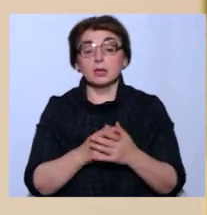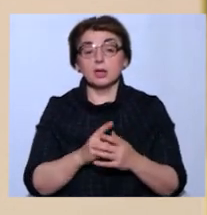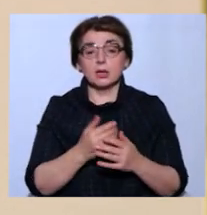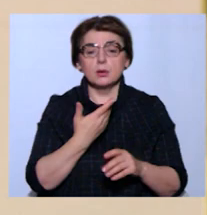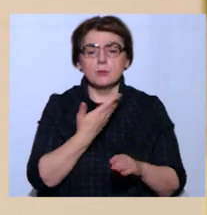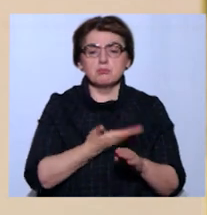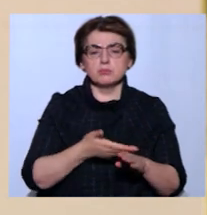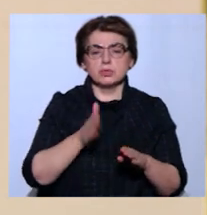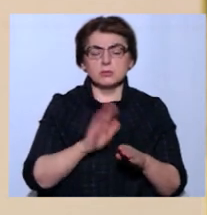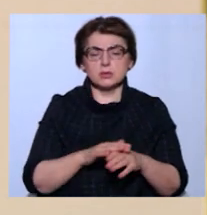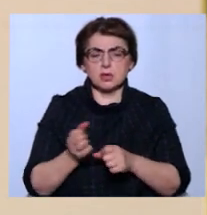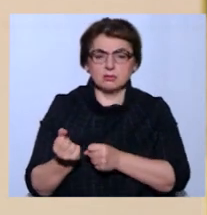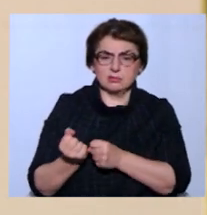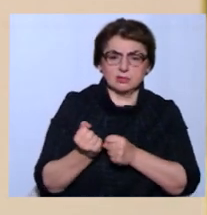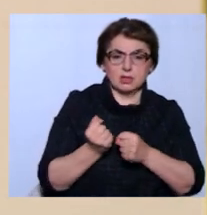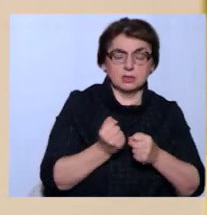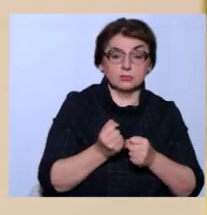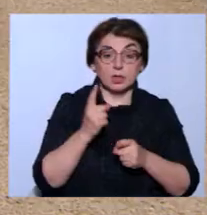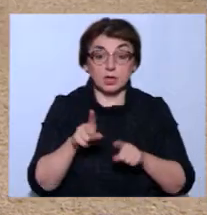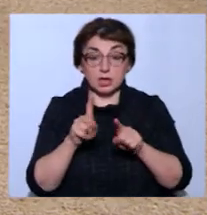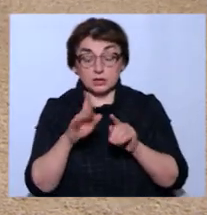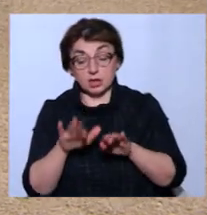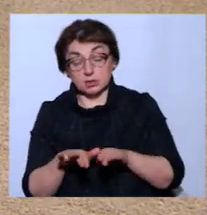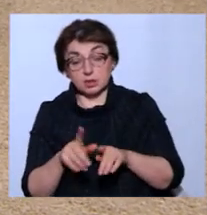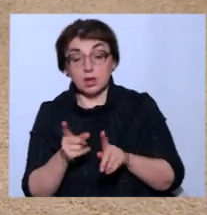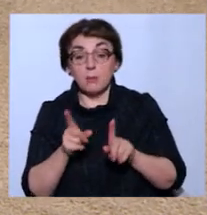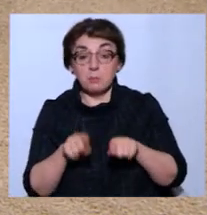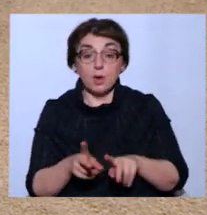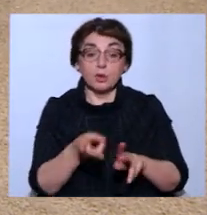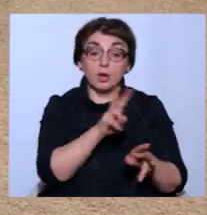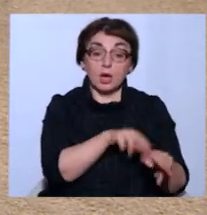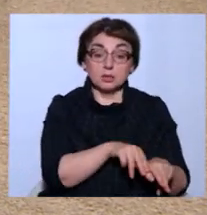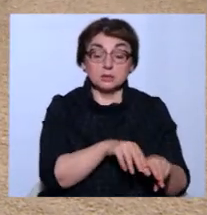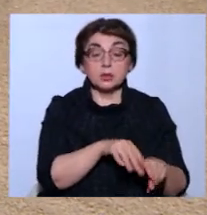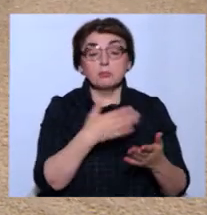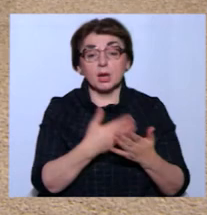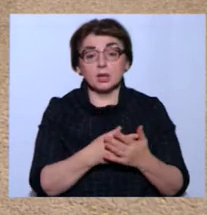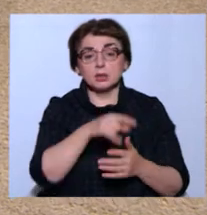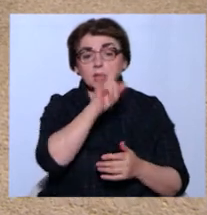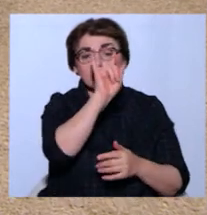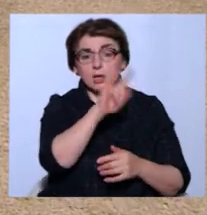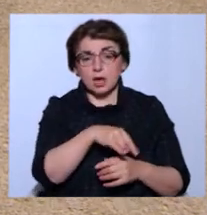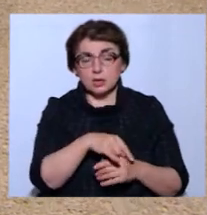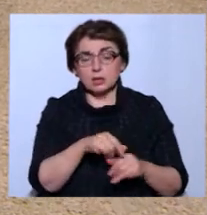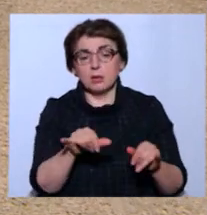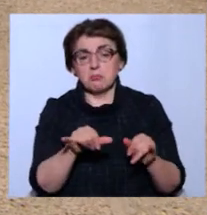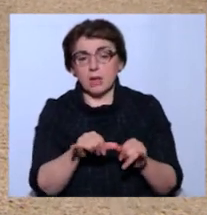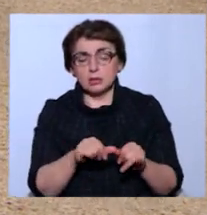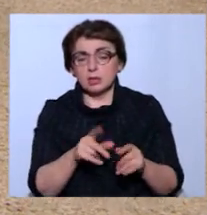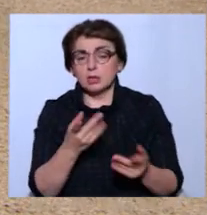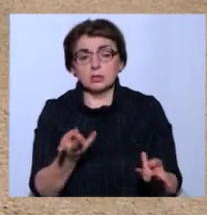მძიმე საგანი გავაჩოჩო ერთი ადგილიდან მეორეზე, კარადა ან მაგიდა, მე რა დამჭირდება ამისთვის? ძალა, ხომ? რომ